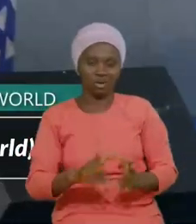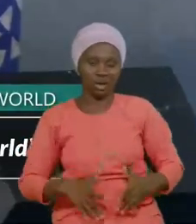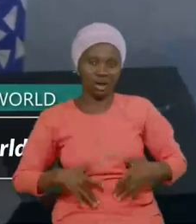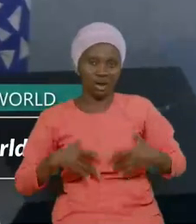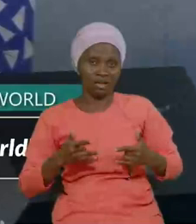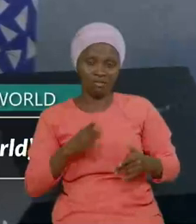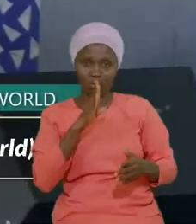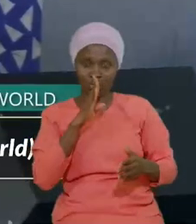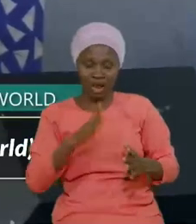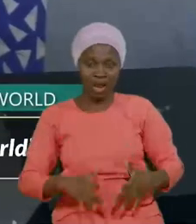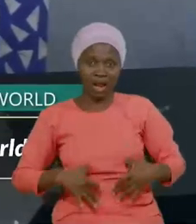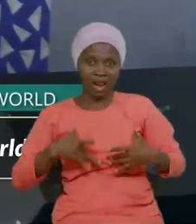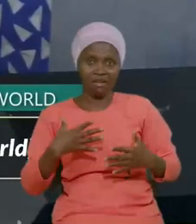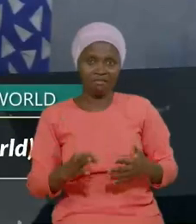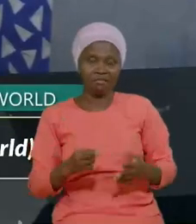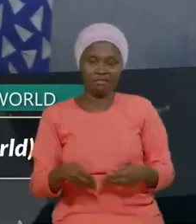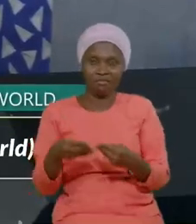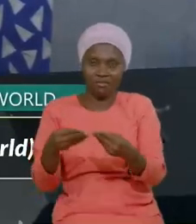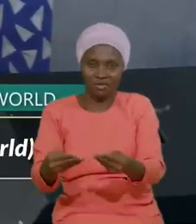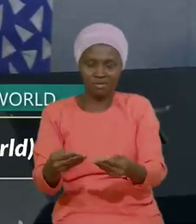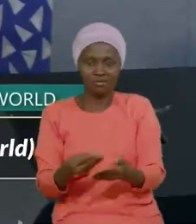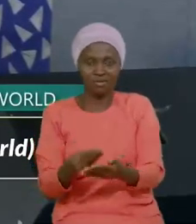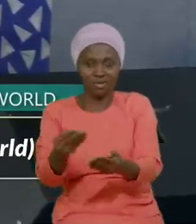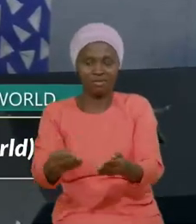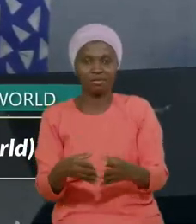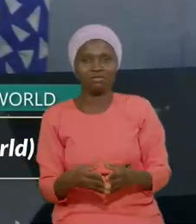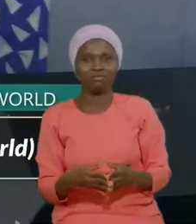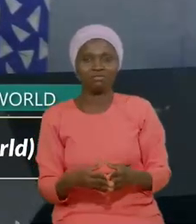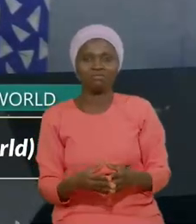Que ta vie soit une vie de don.